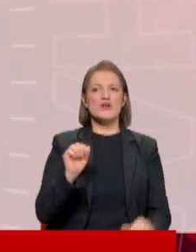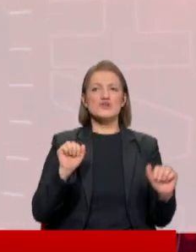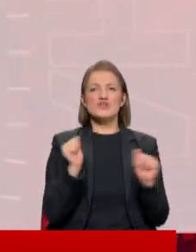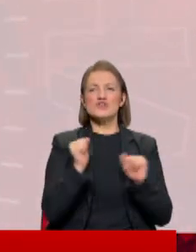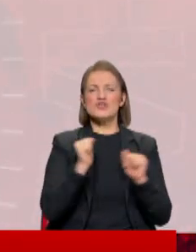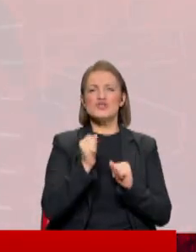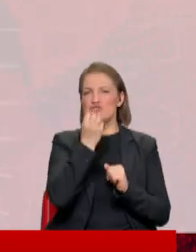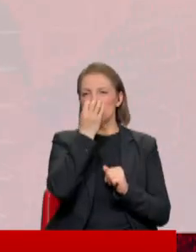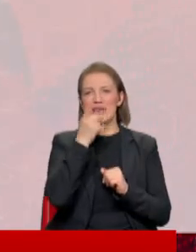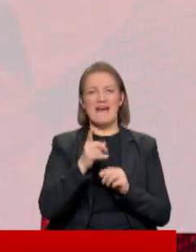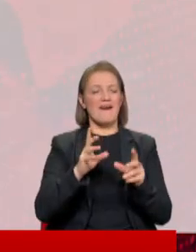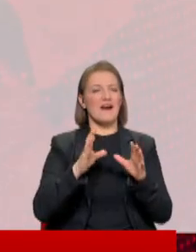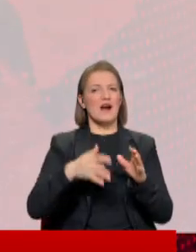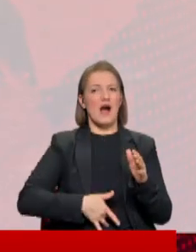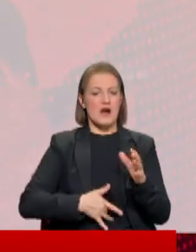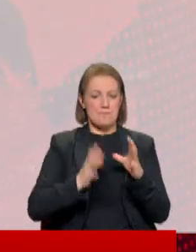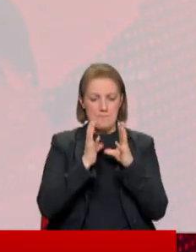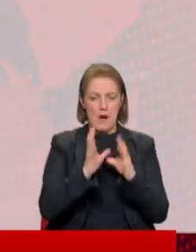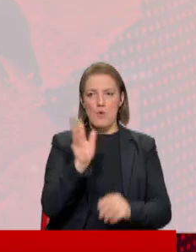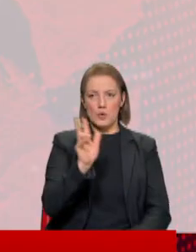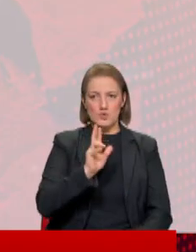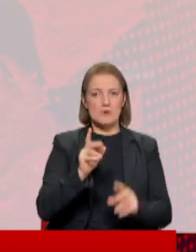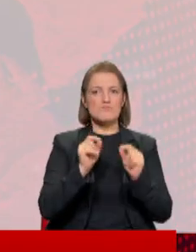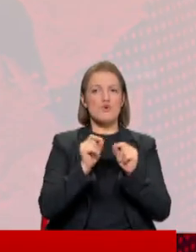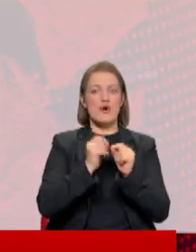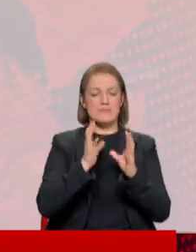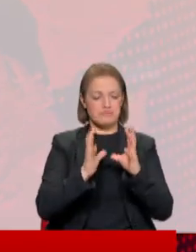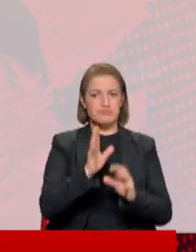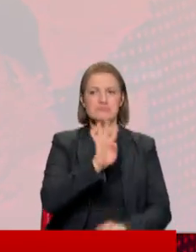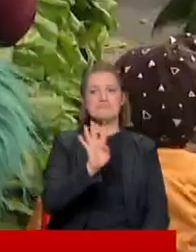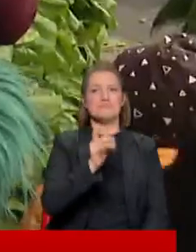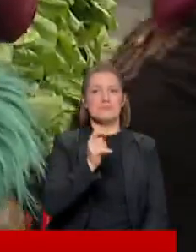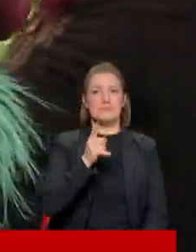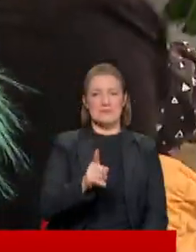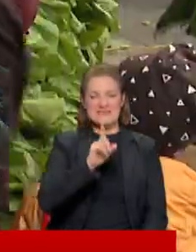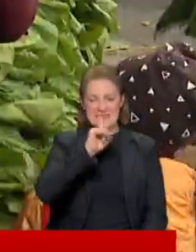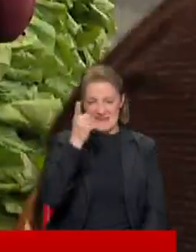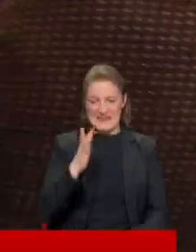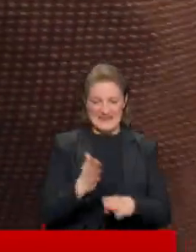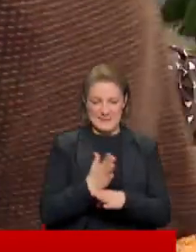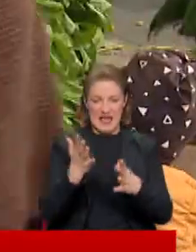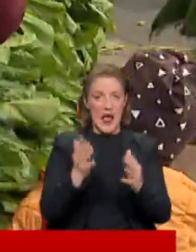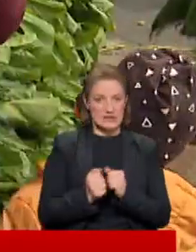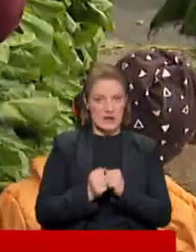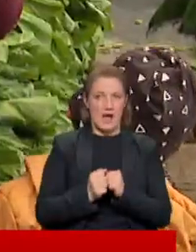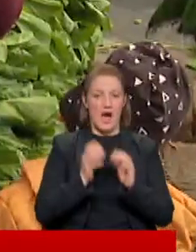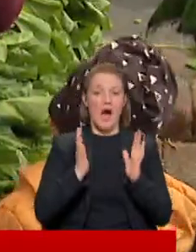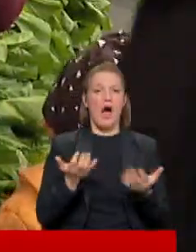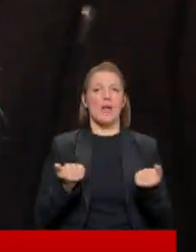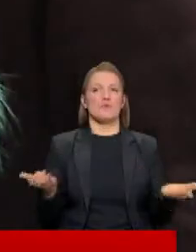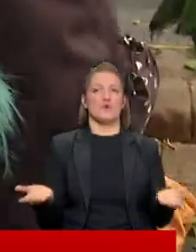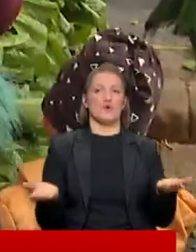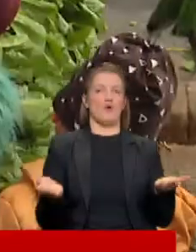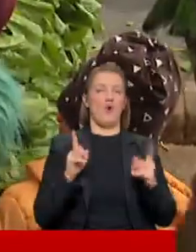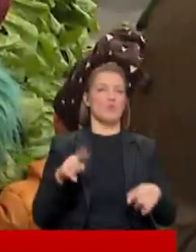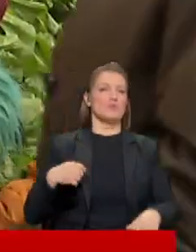tezgahlarının çiçekleri, karnabahar 30 lira. Brokoli ve beyaz lahana 40 lira. Sadece sebze almaya kalksak bile alamıyoruz.